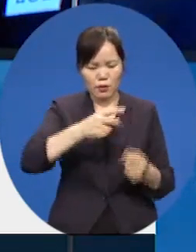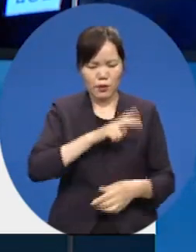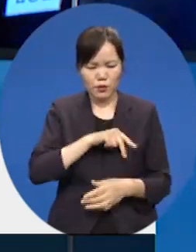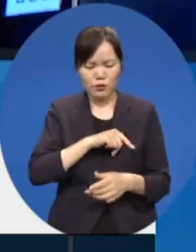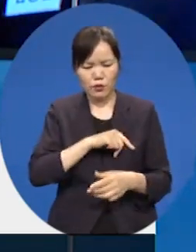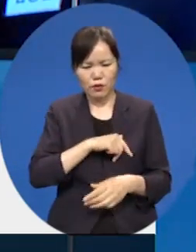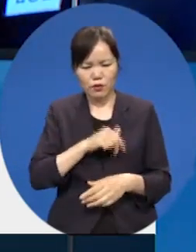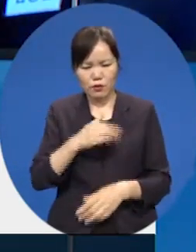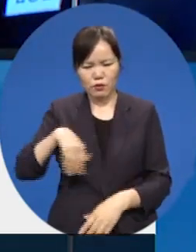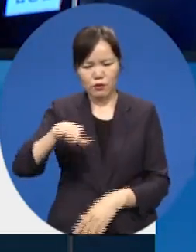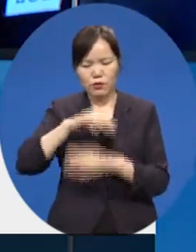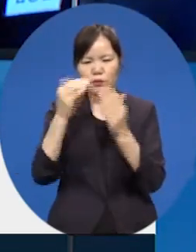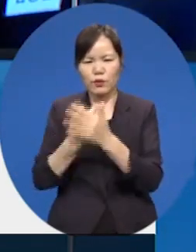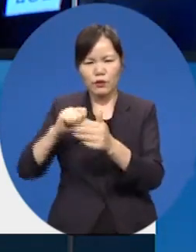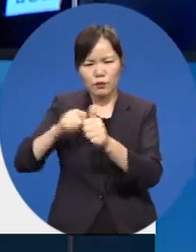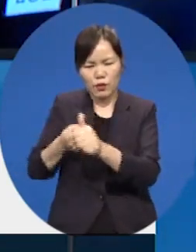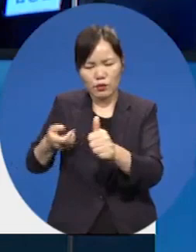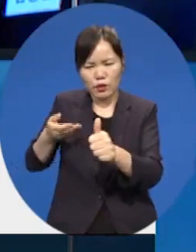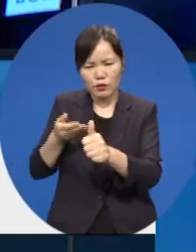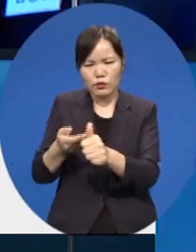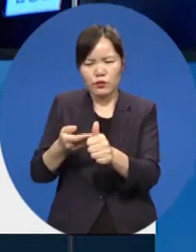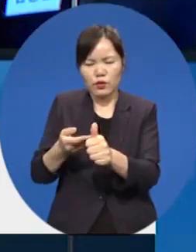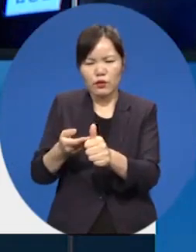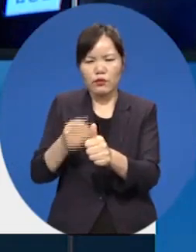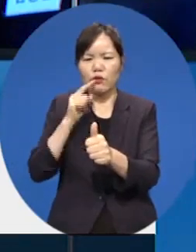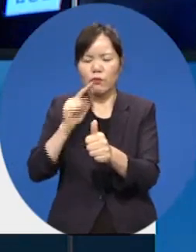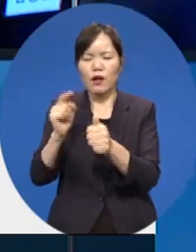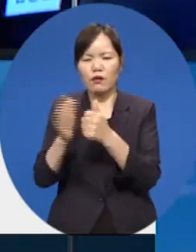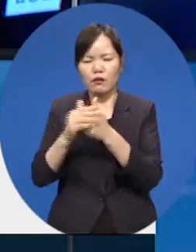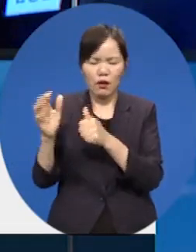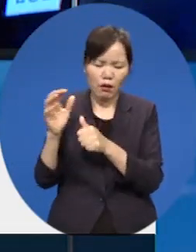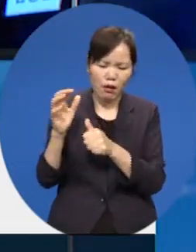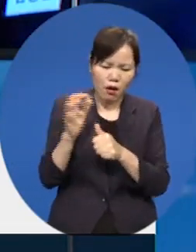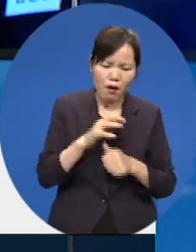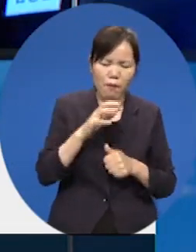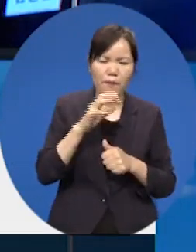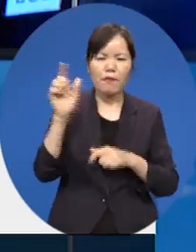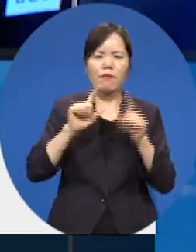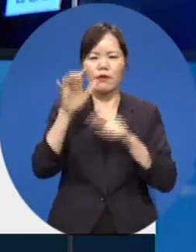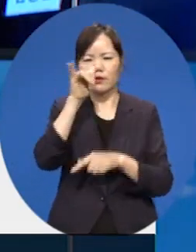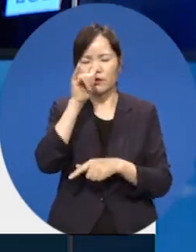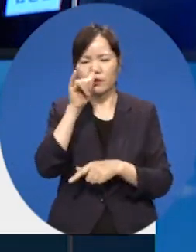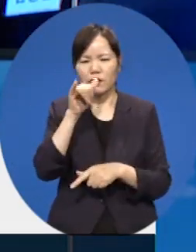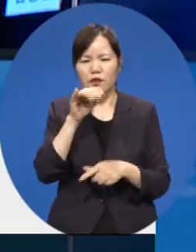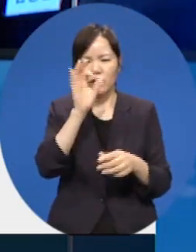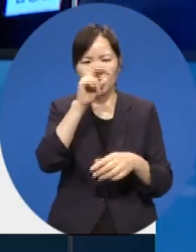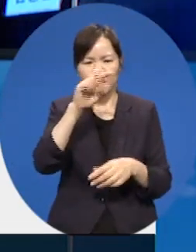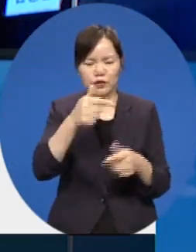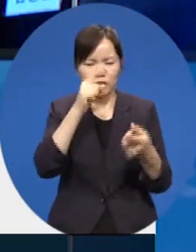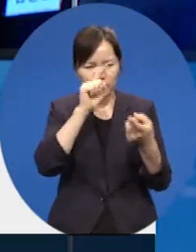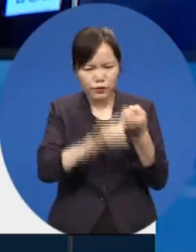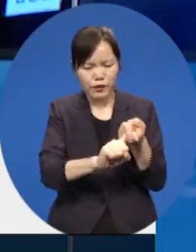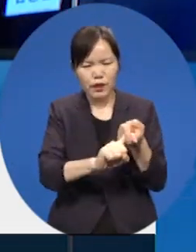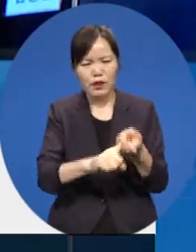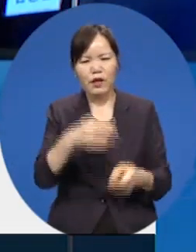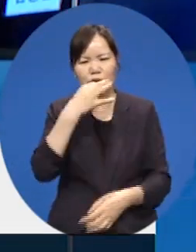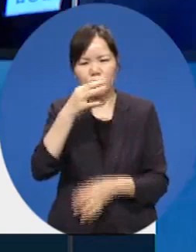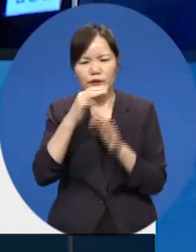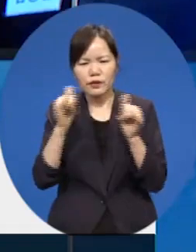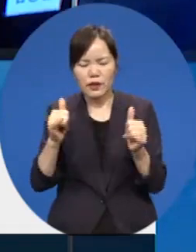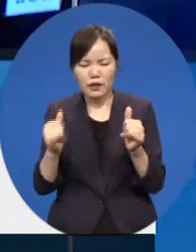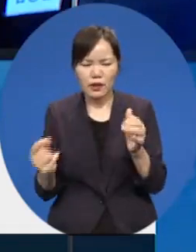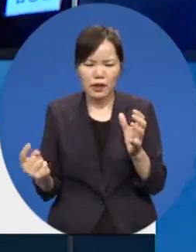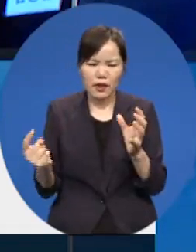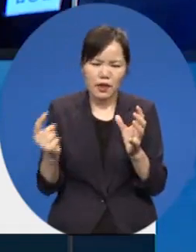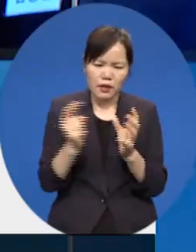나오다 보니까 이게 이제 압박을 받는 모양새가 됐어요. 그전에도 뭐 친윤계라고 불리우시는 분들이 입당